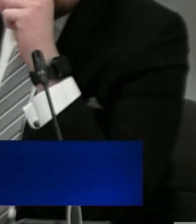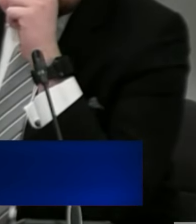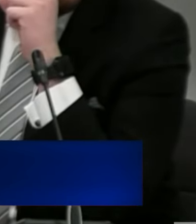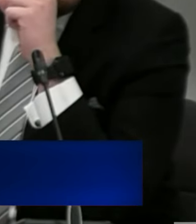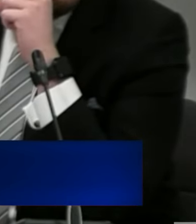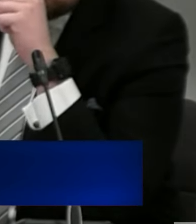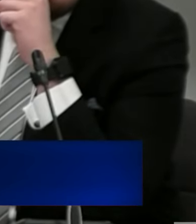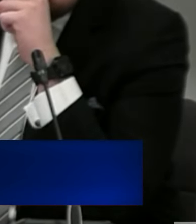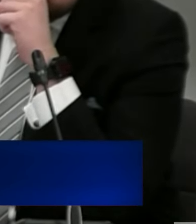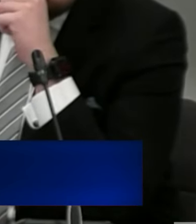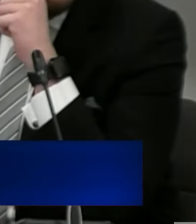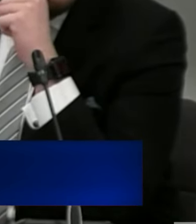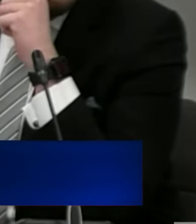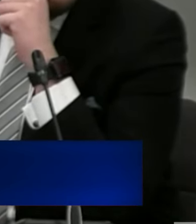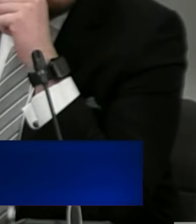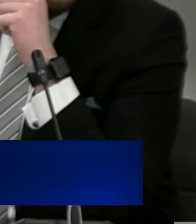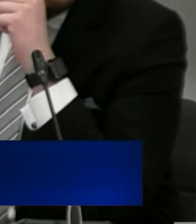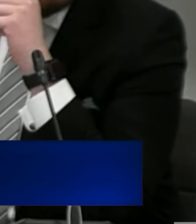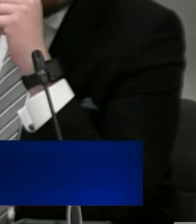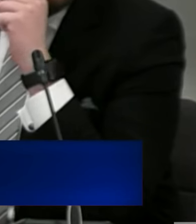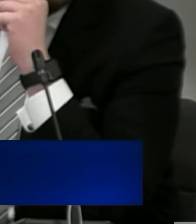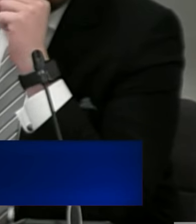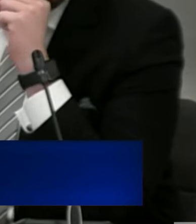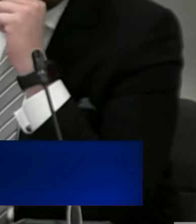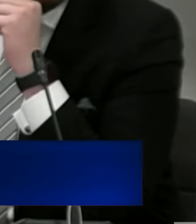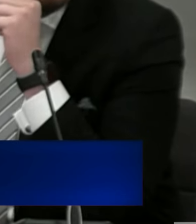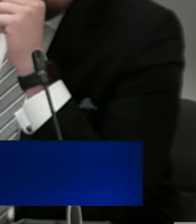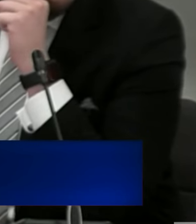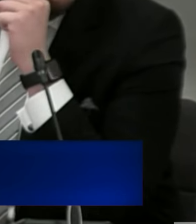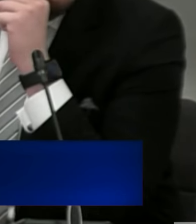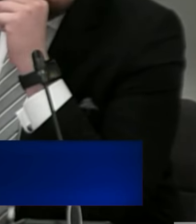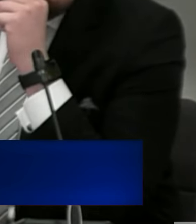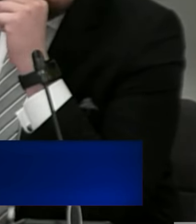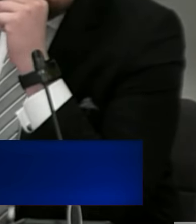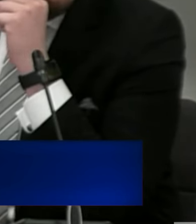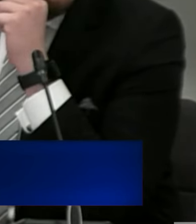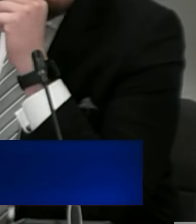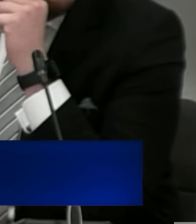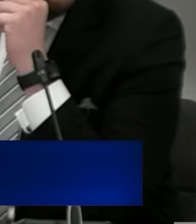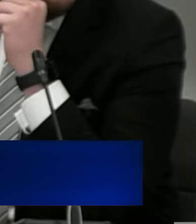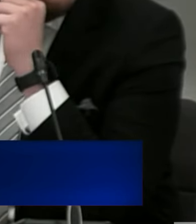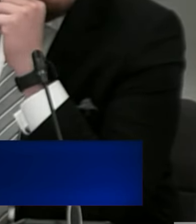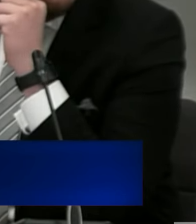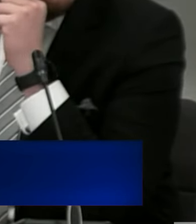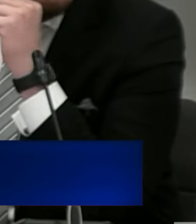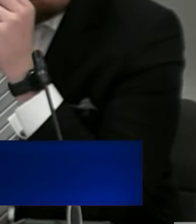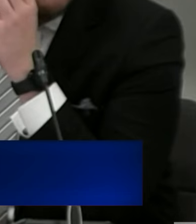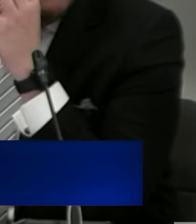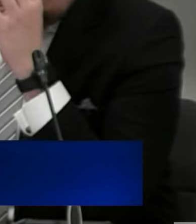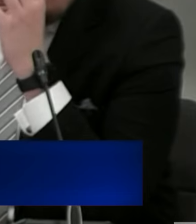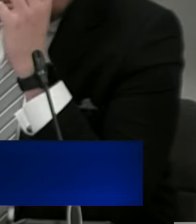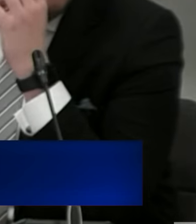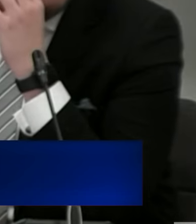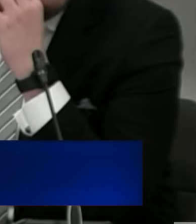wobec dwóch dziennikarzy wprowadzono kontrolę operacyjną, polegającą na podsłuchu telefonicznym. Dotyczyło to